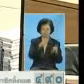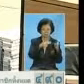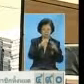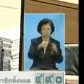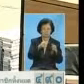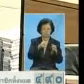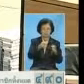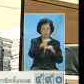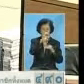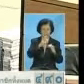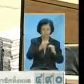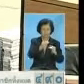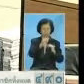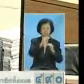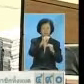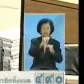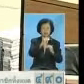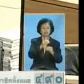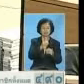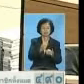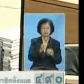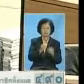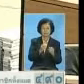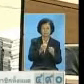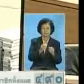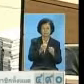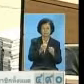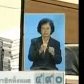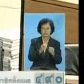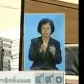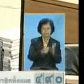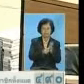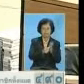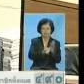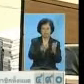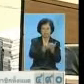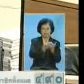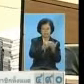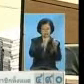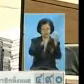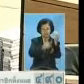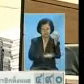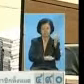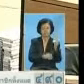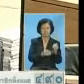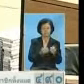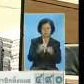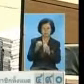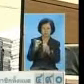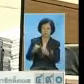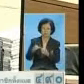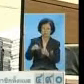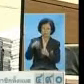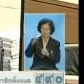าและหามาตรการแก้ไขปัญหายางพาราตกต่ำนี่เป็นส่วนที่หนึ่งที่ผมอยากจะกราบเรียนท่านแล้วส่วนที่สองเนี่ยผมมีความเห็นอย่างไรในเรื่องการตั้งกรรม